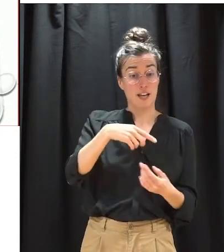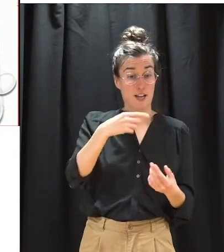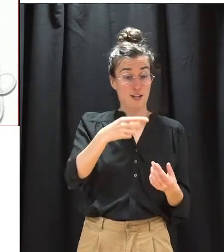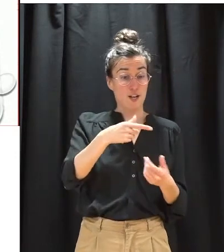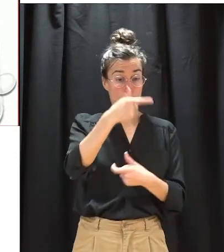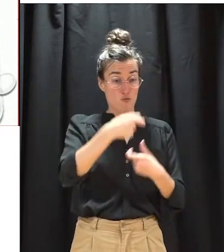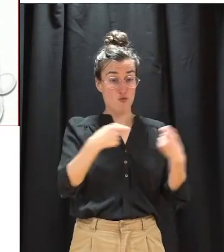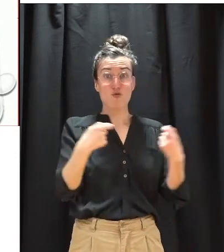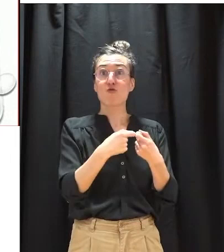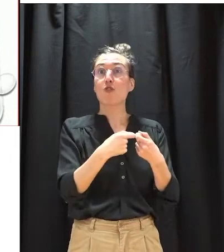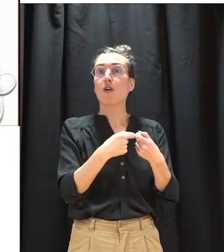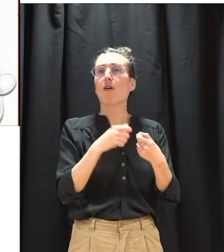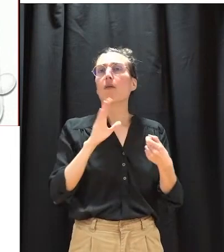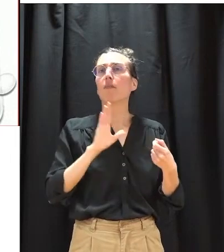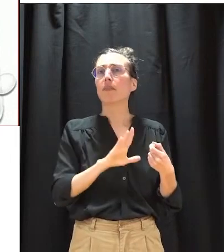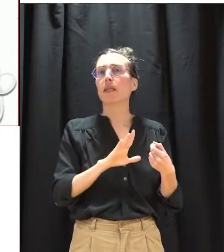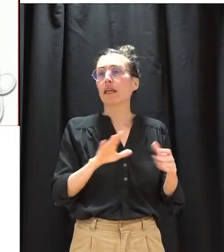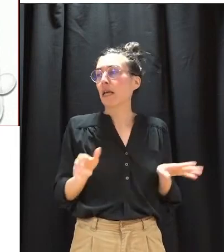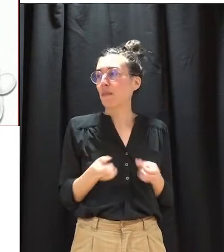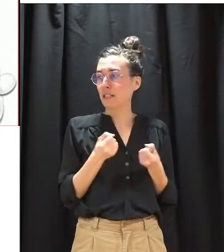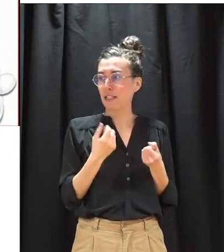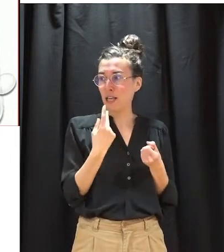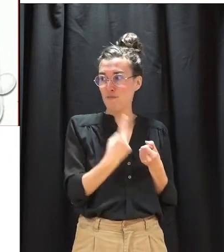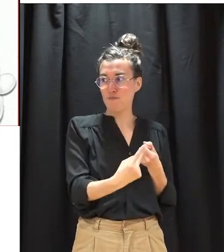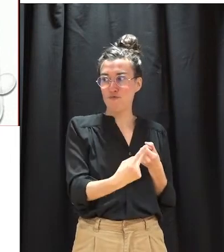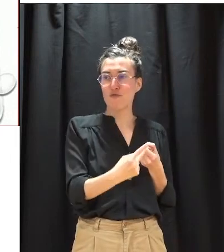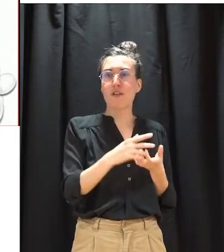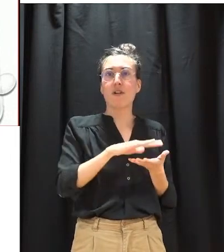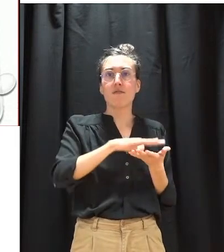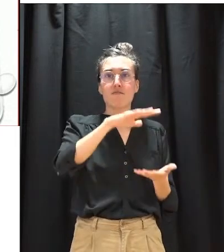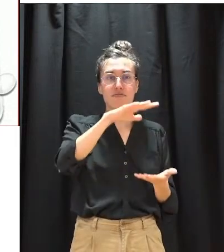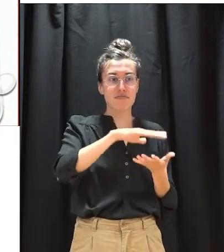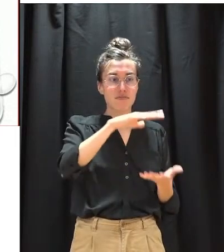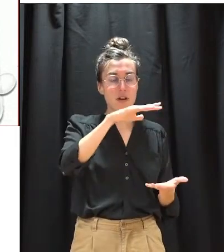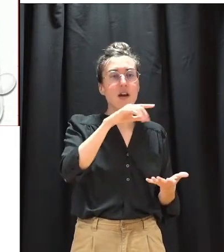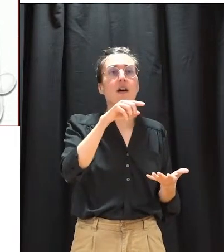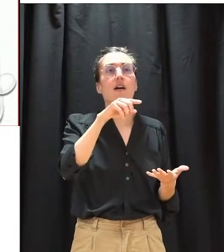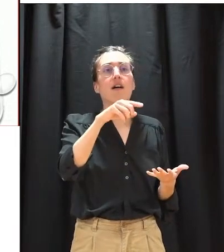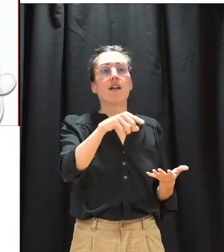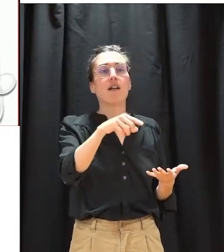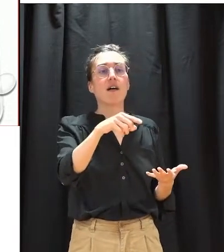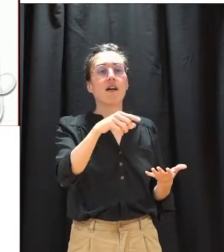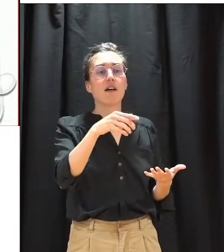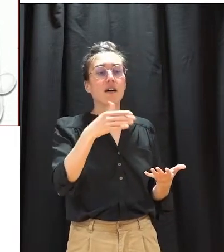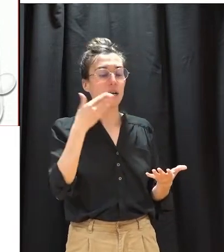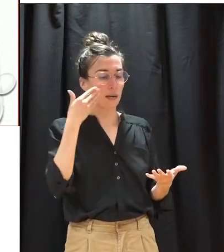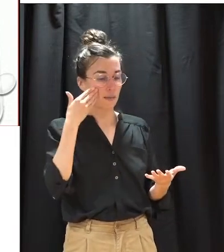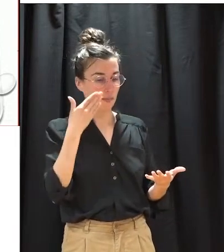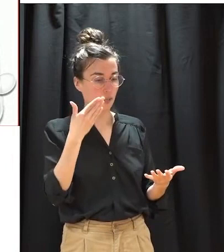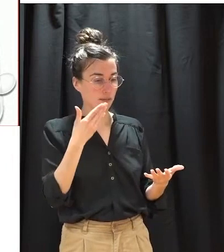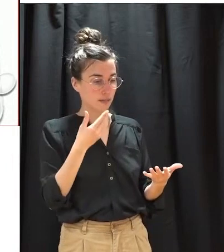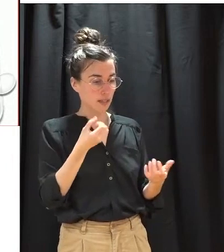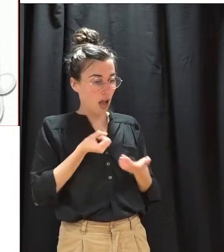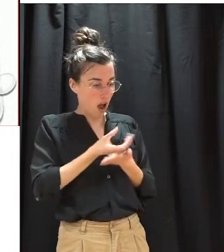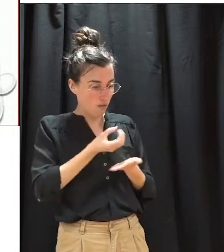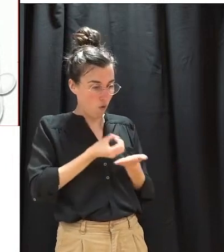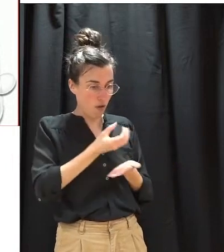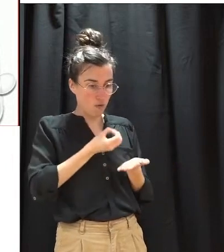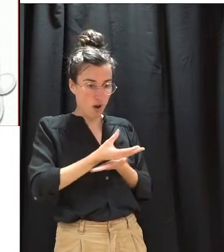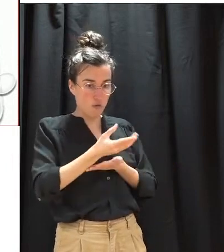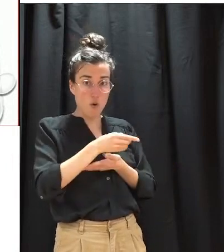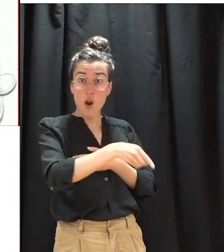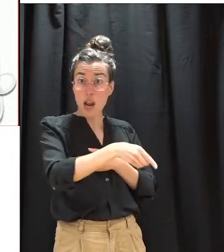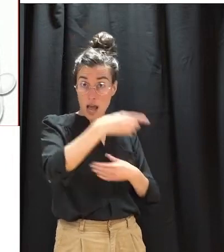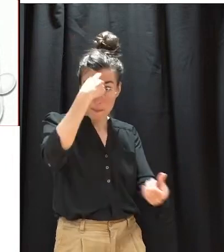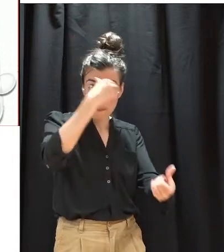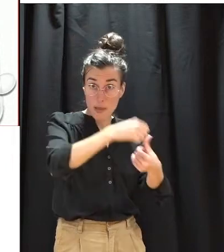capacité, hein, c'est une mesure. On mesure combien on est capable de retenir un certain nombre d'informations en un court